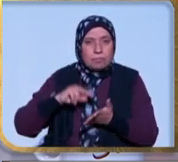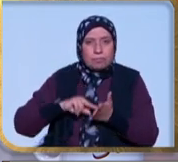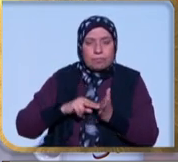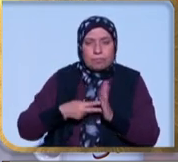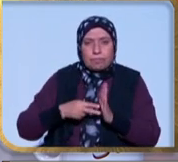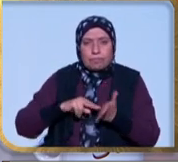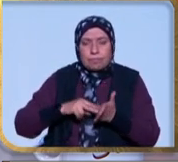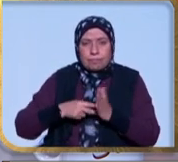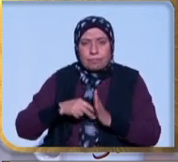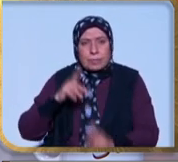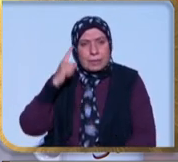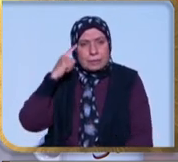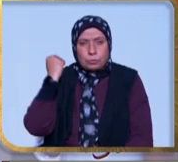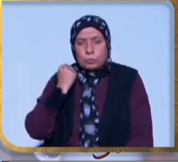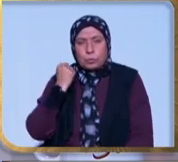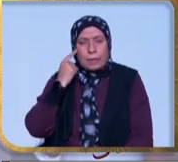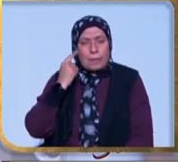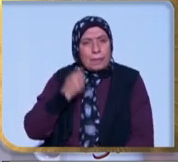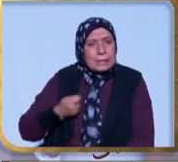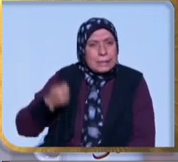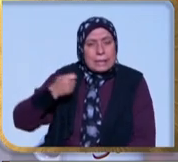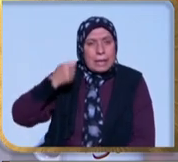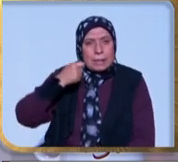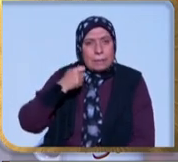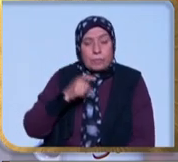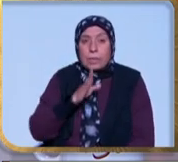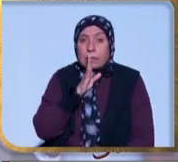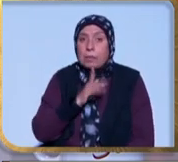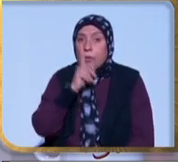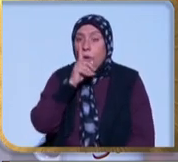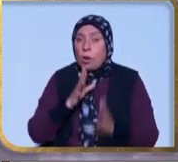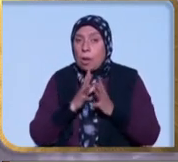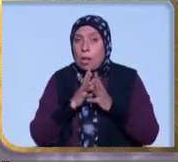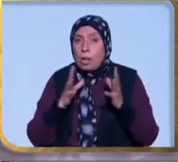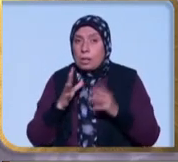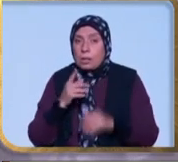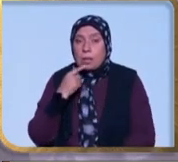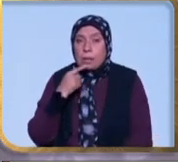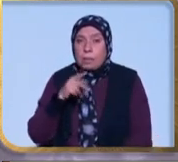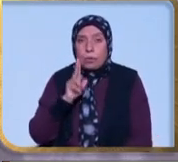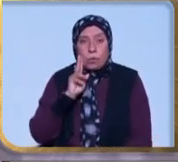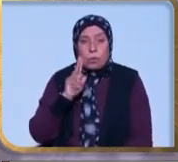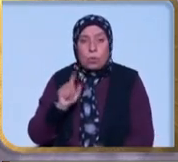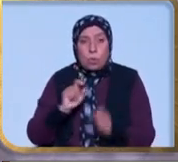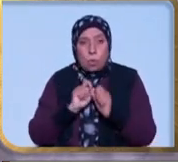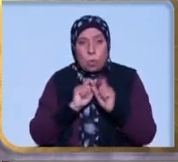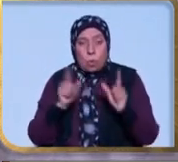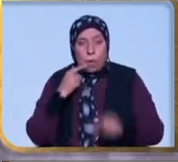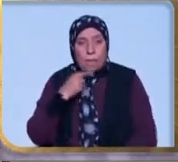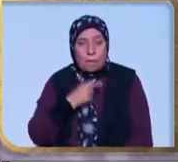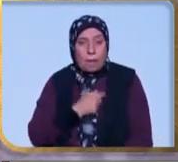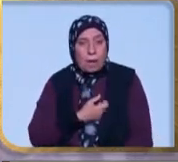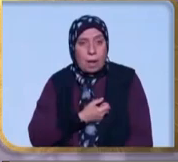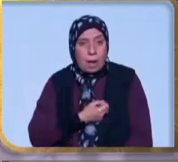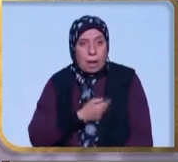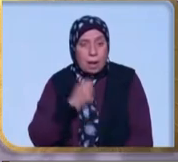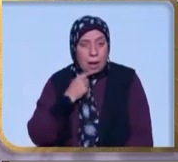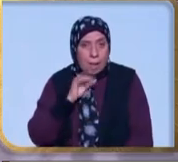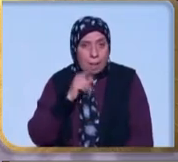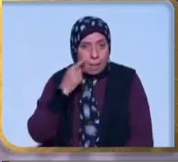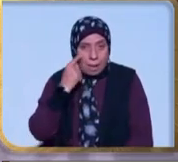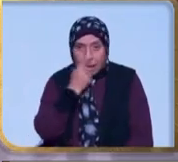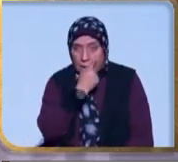عناد وكفر وطغيان، وصدق الله العظيم، فإنها لا تعمى الأبصار ولكن